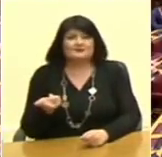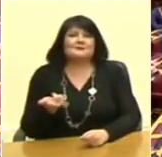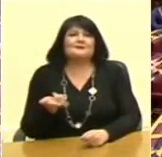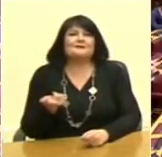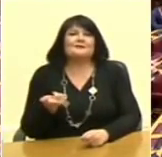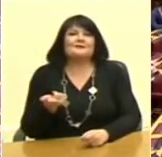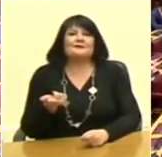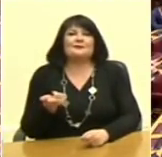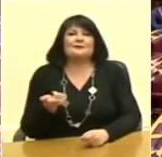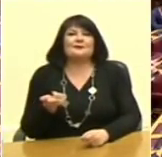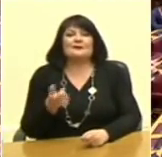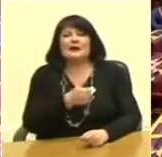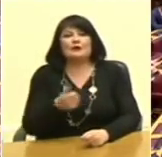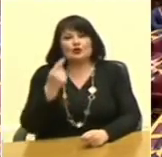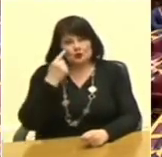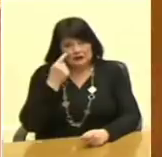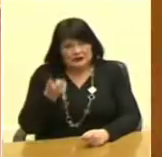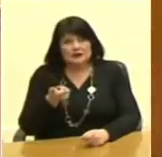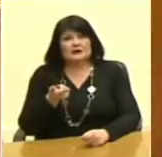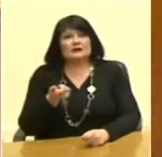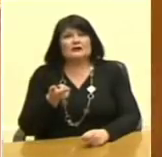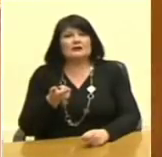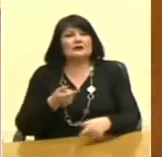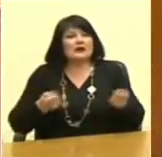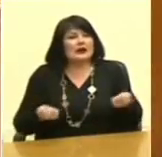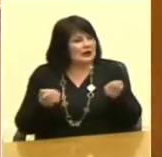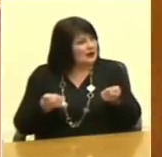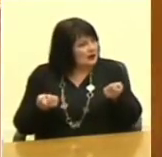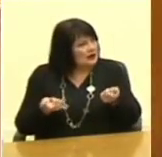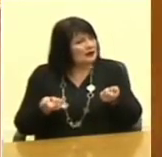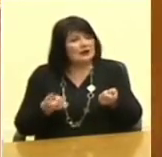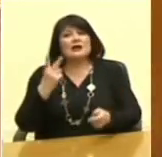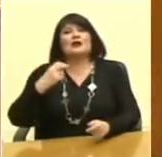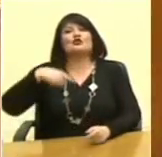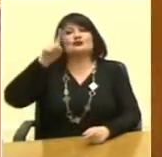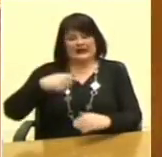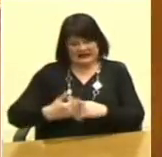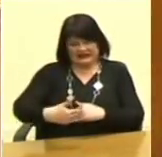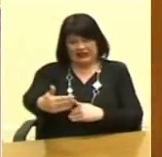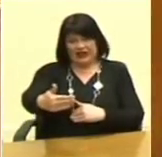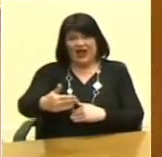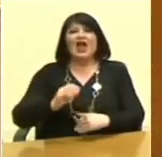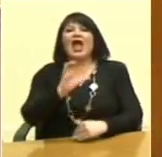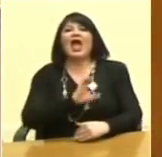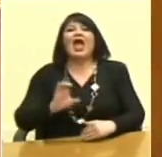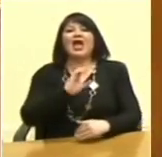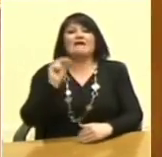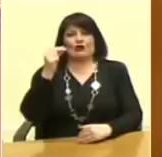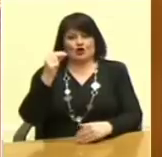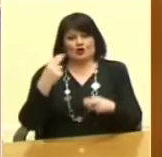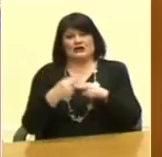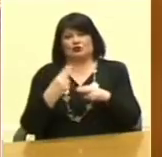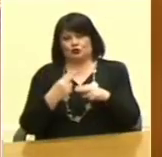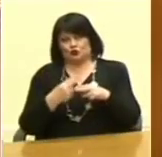μόνο. Και αναφέρομαι στο γεγονός ότι βρισκόμαστε ακριβώς 20 μέρες πριν από τις κρίσιμες